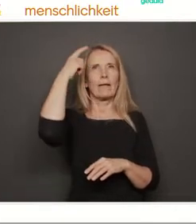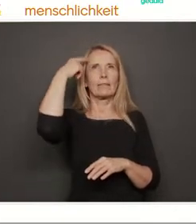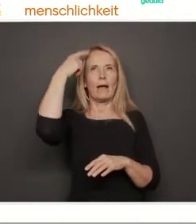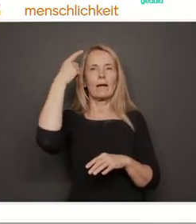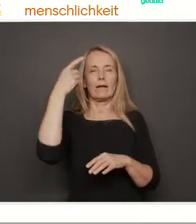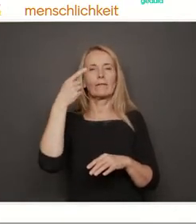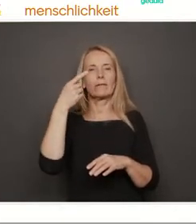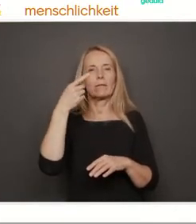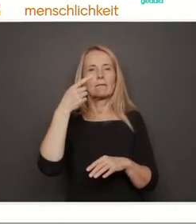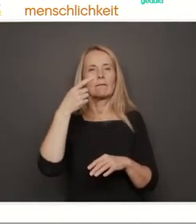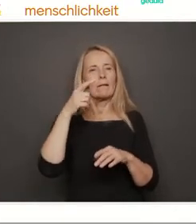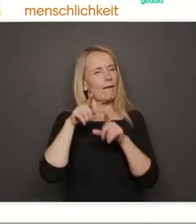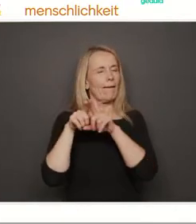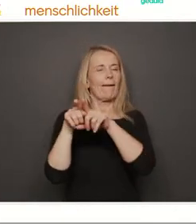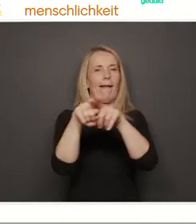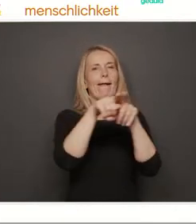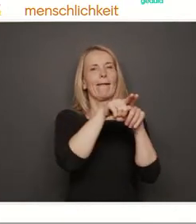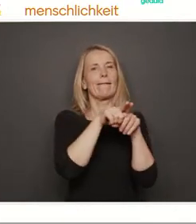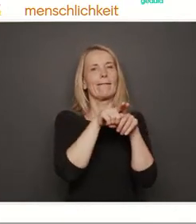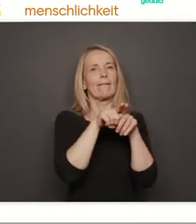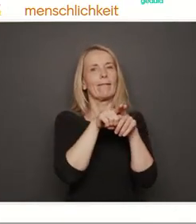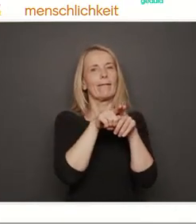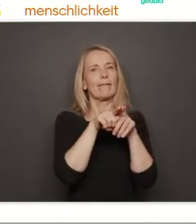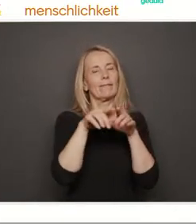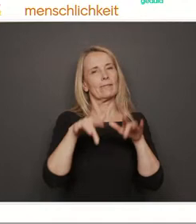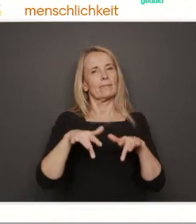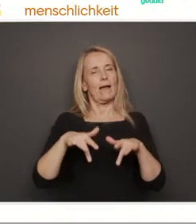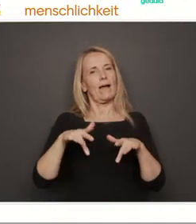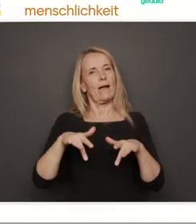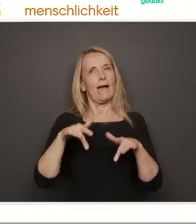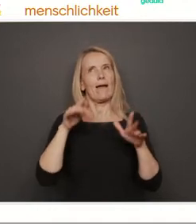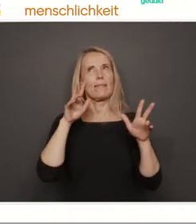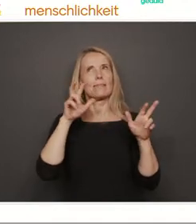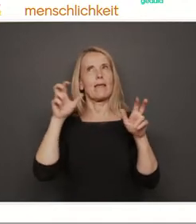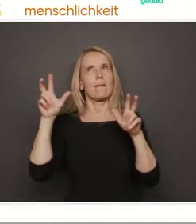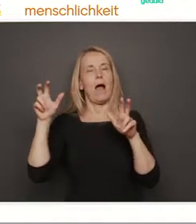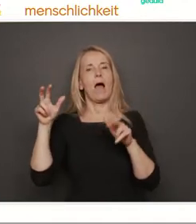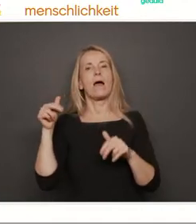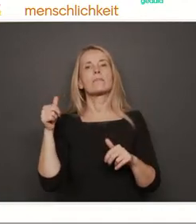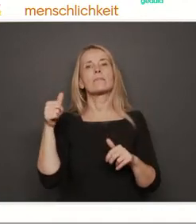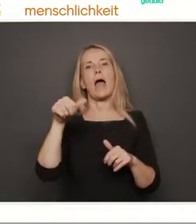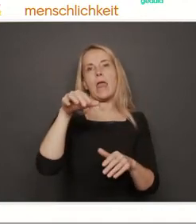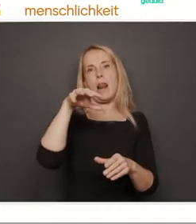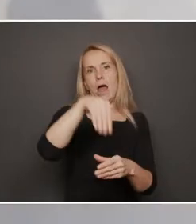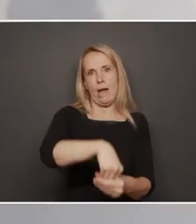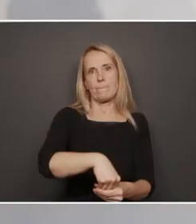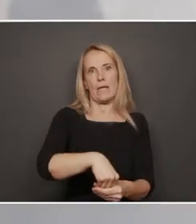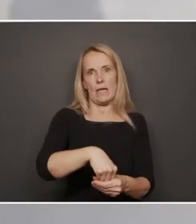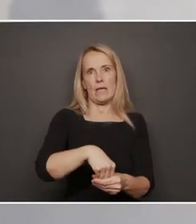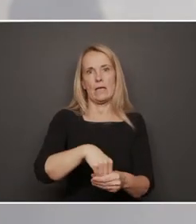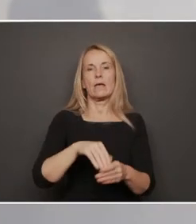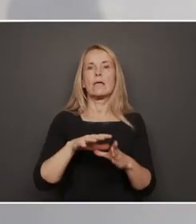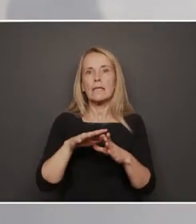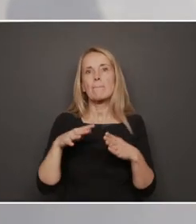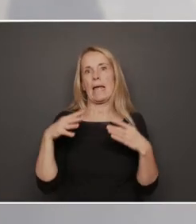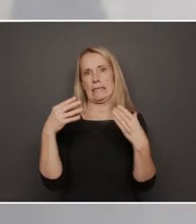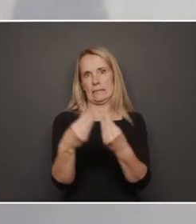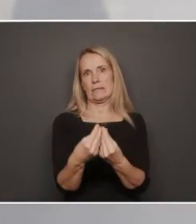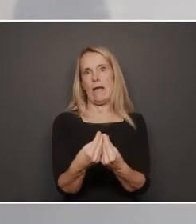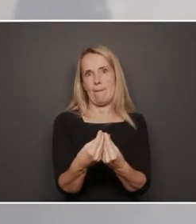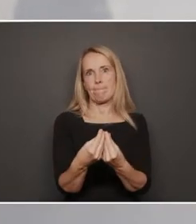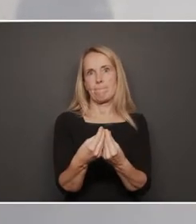uns gemeinsam sind, ist also das ganze Thema der Teilhabe, das Gemeinsame,